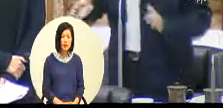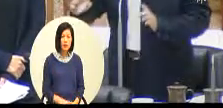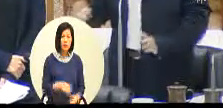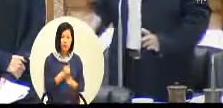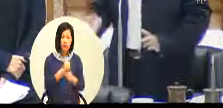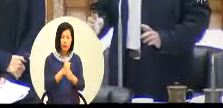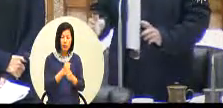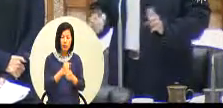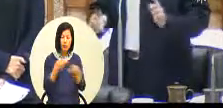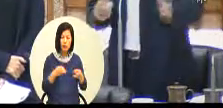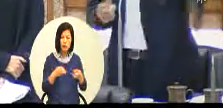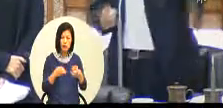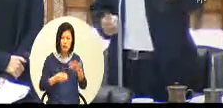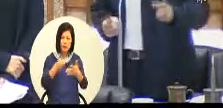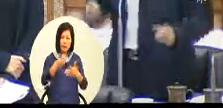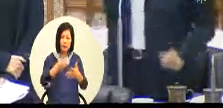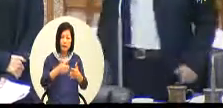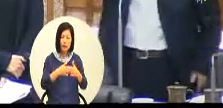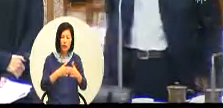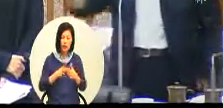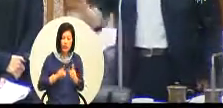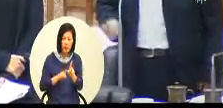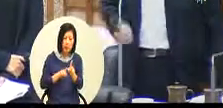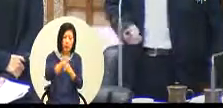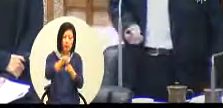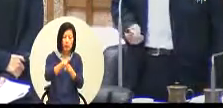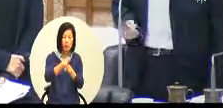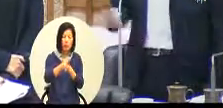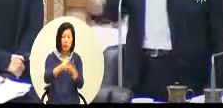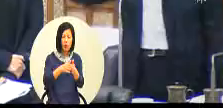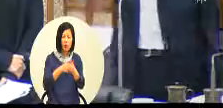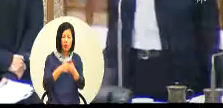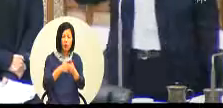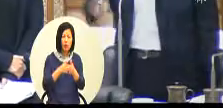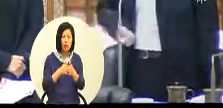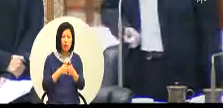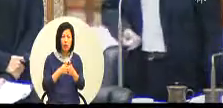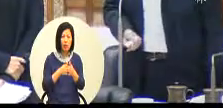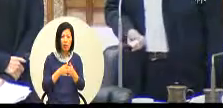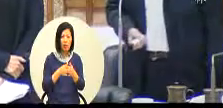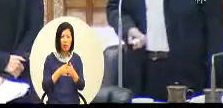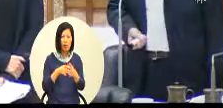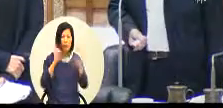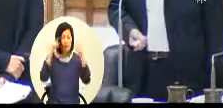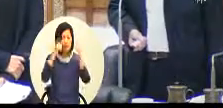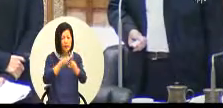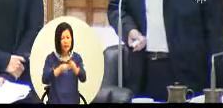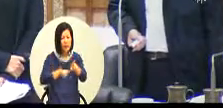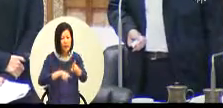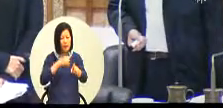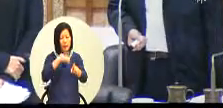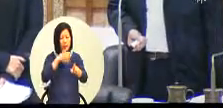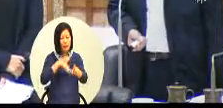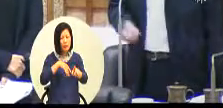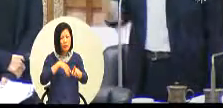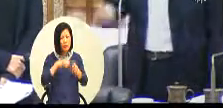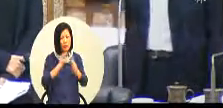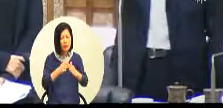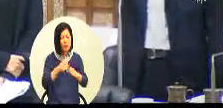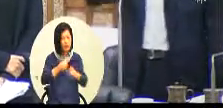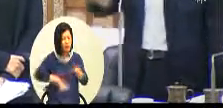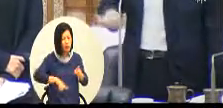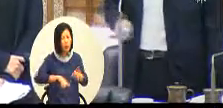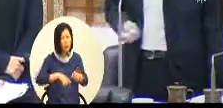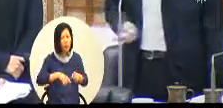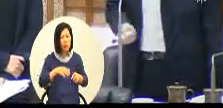有效率的规划，我们迎头赶上。我们不能怎么这个落后在我们这个屏东市呢？我们